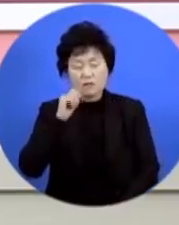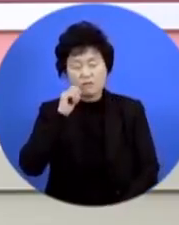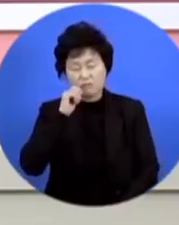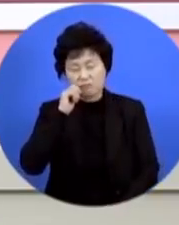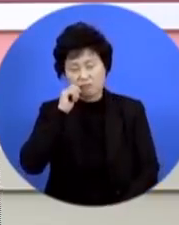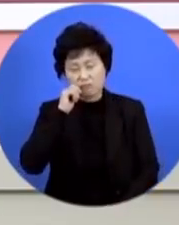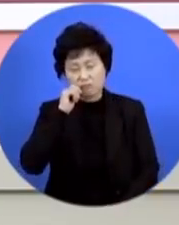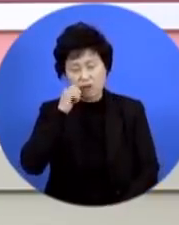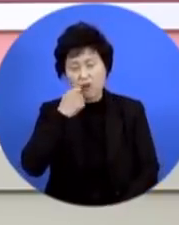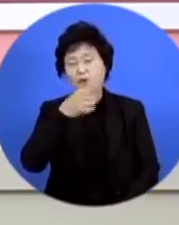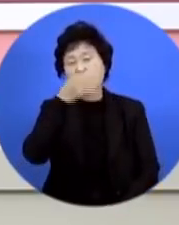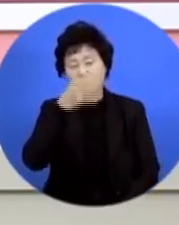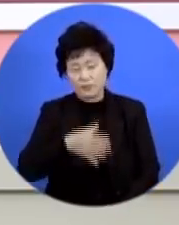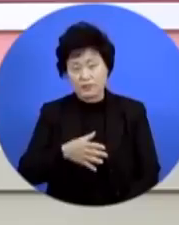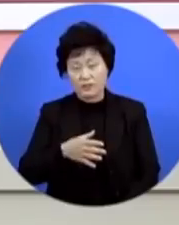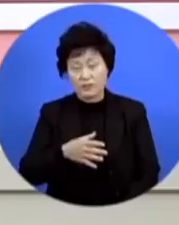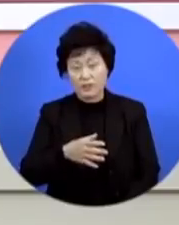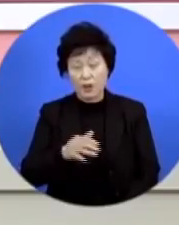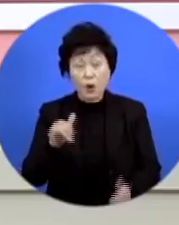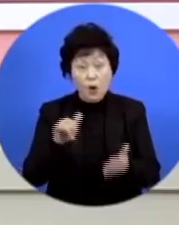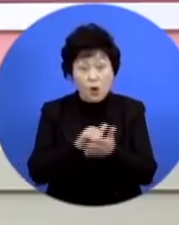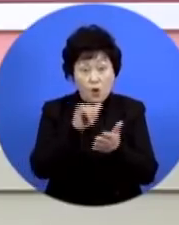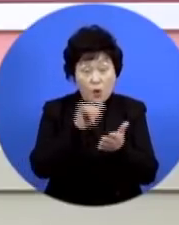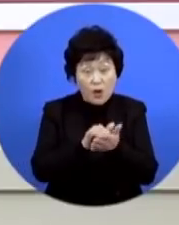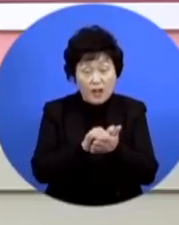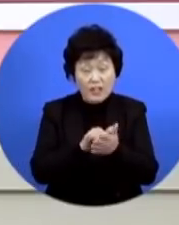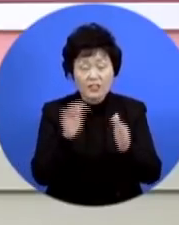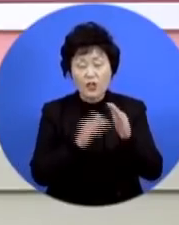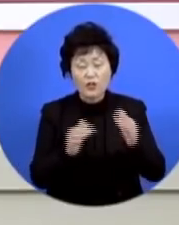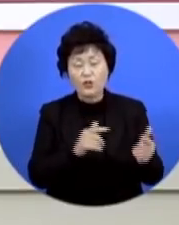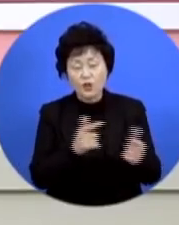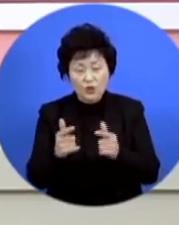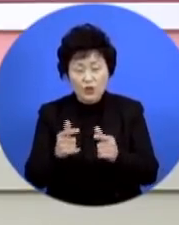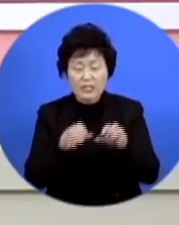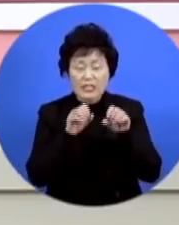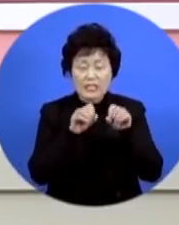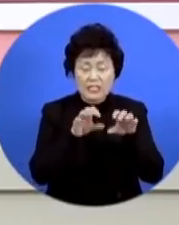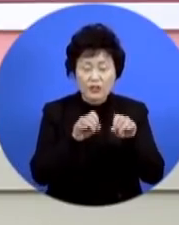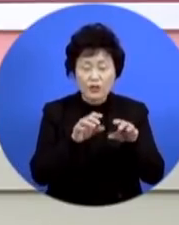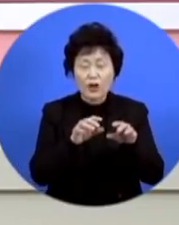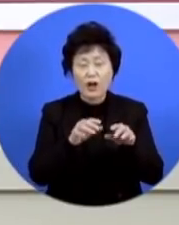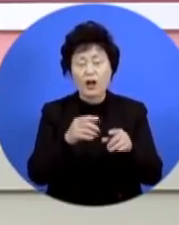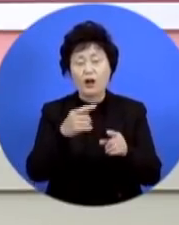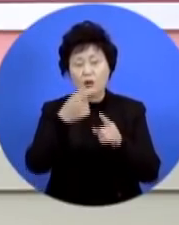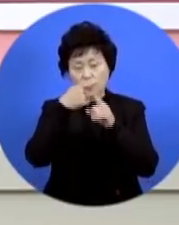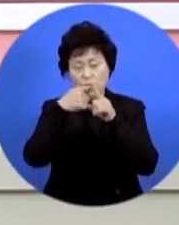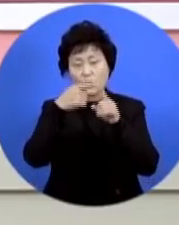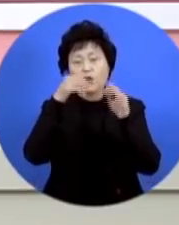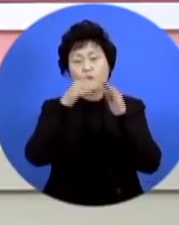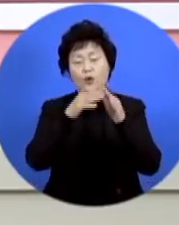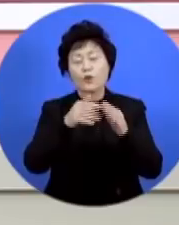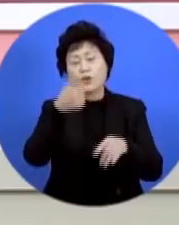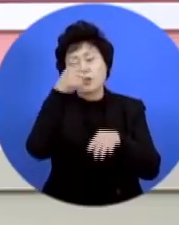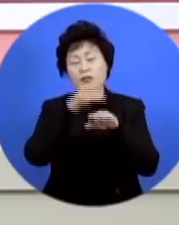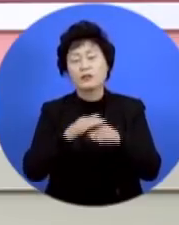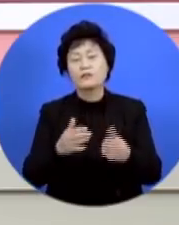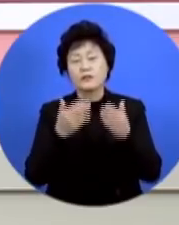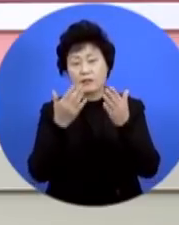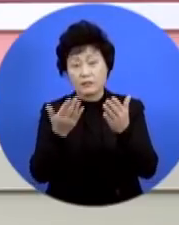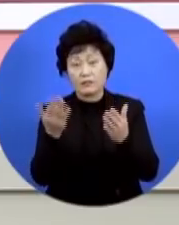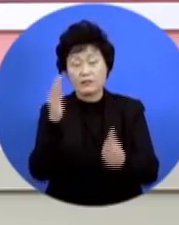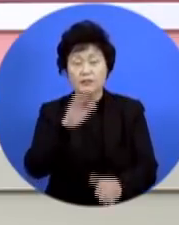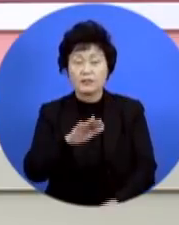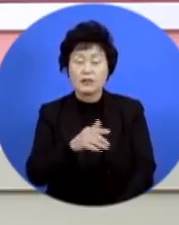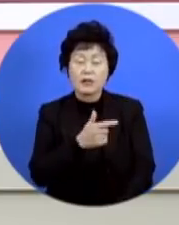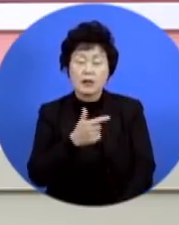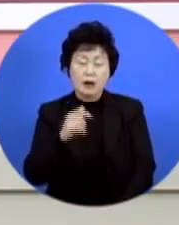픽업해서 이제 성도들 조금씩 모아서 목회하던 때인데 이렇게 목회가 몇 번씩 안 돼서 그러니까 생활이 어렵죠.